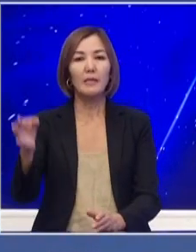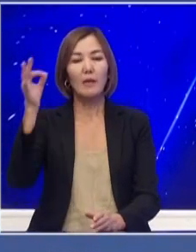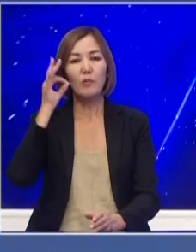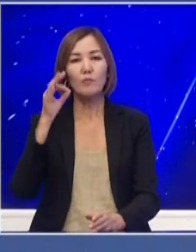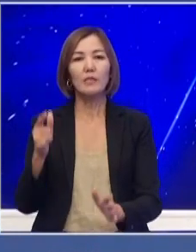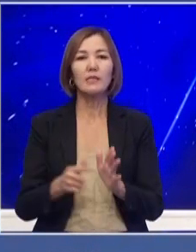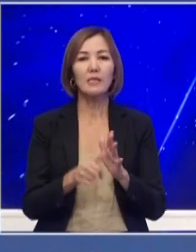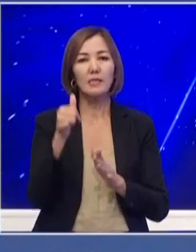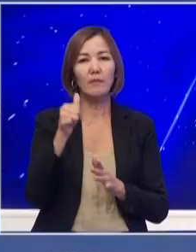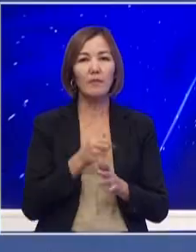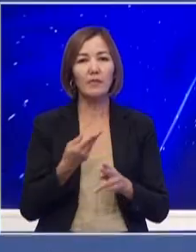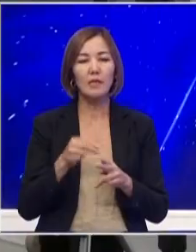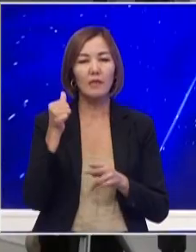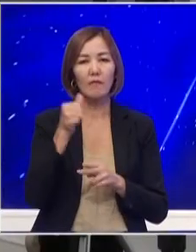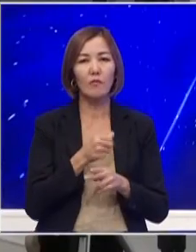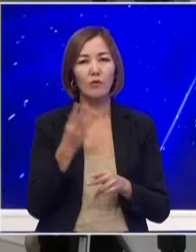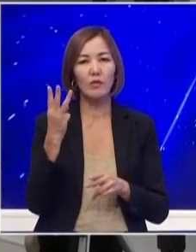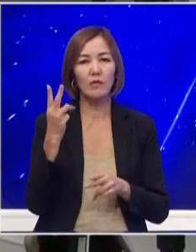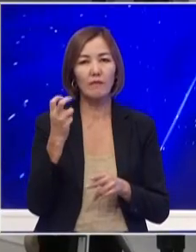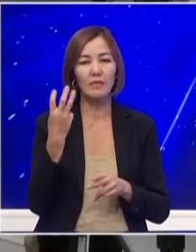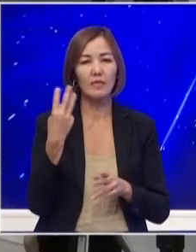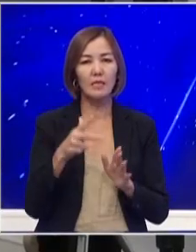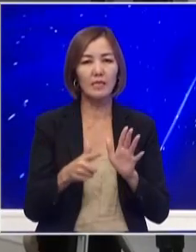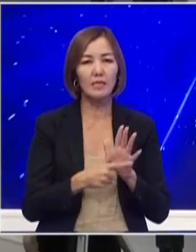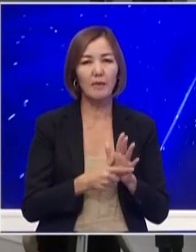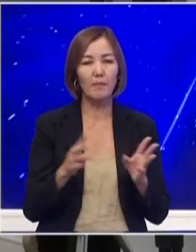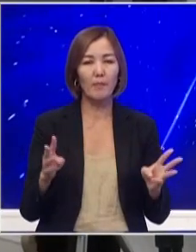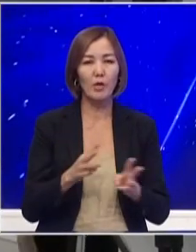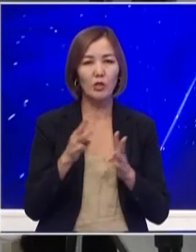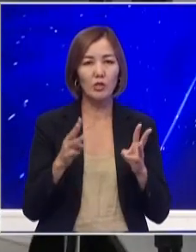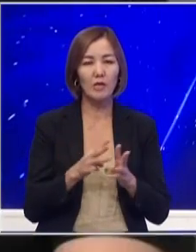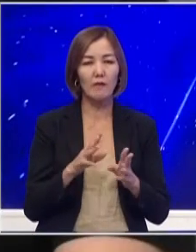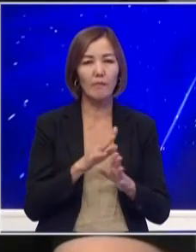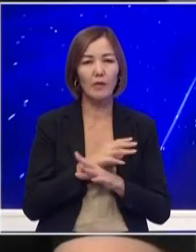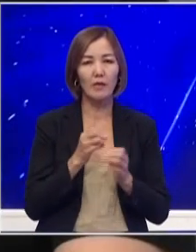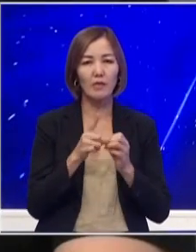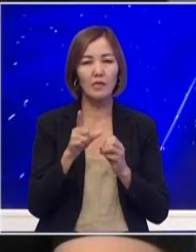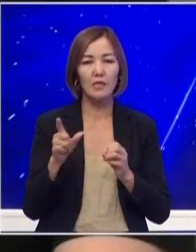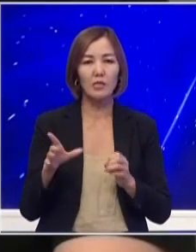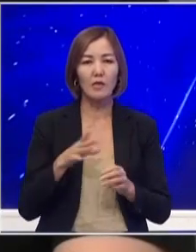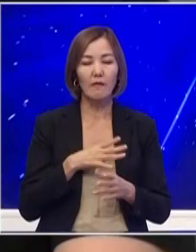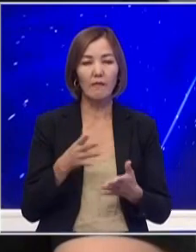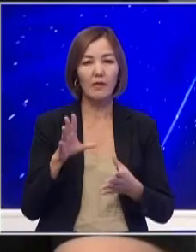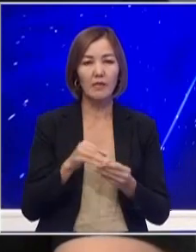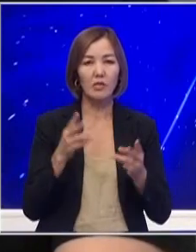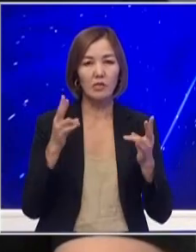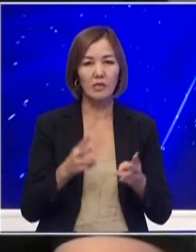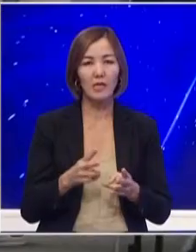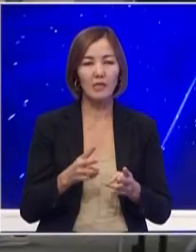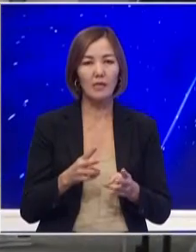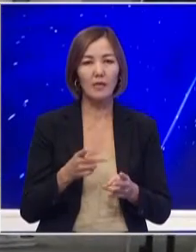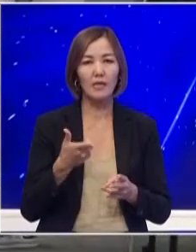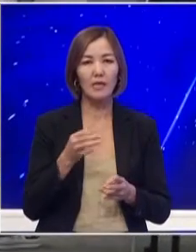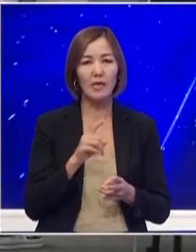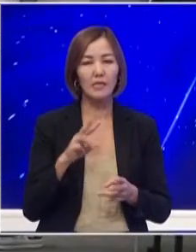Напомним, за 7 месяцев текущего года произошло 237 пожаров, в которых погибло 11 человек. Также жертвами отравления